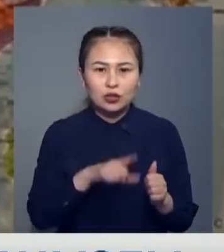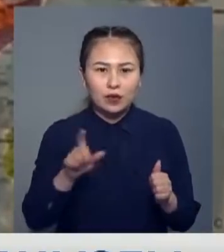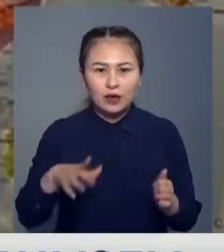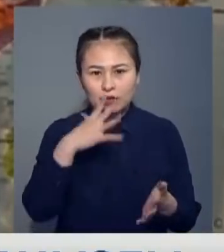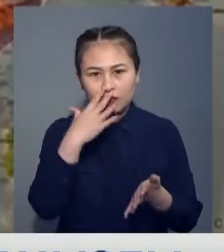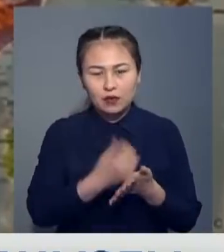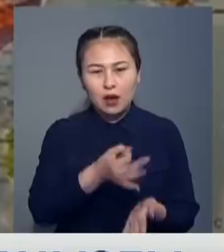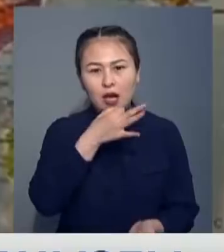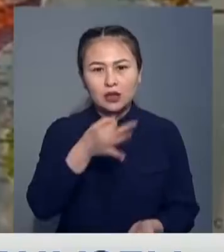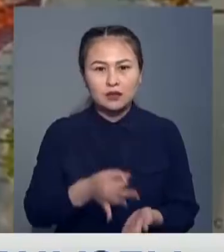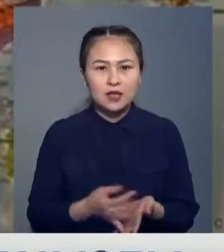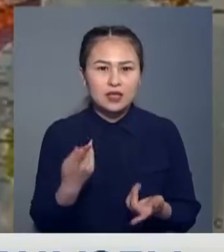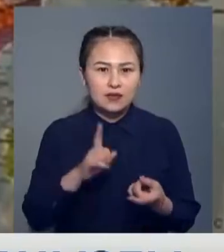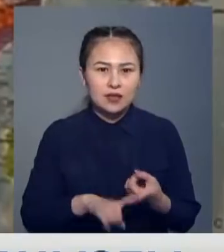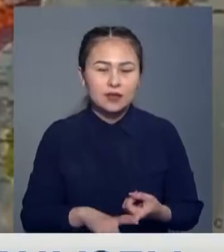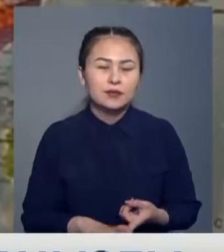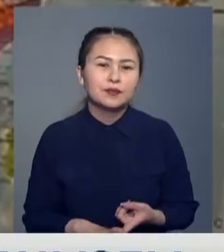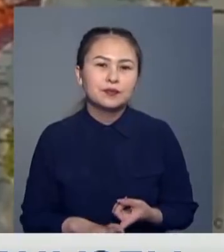өз жауапкершілігіне байланысты.